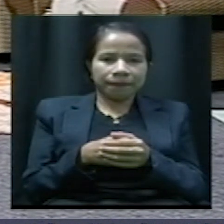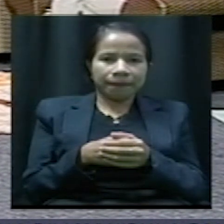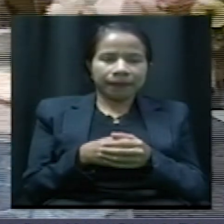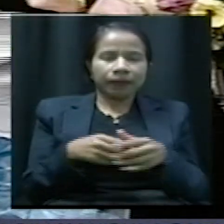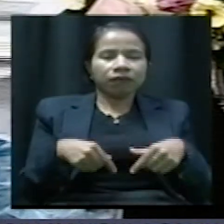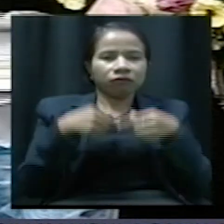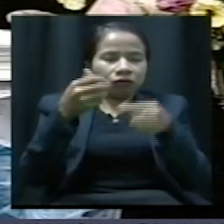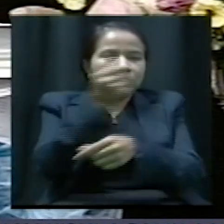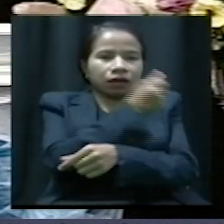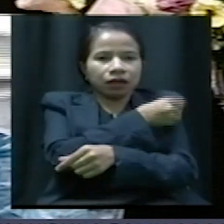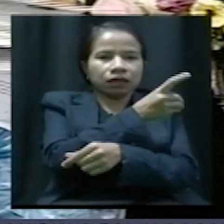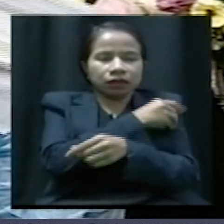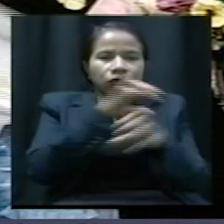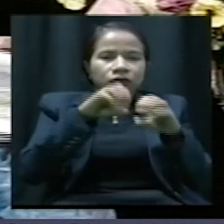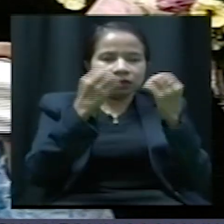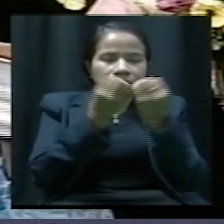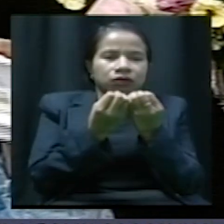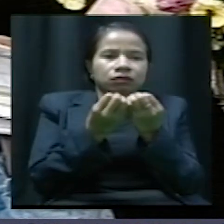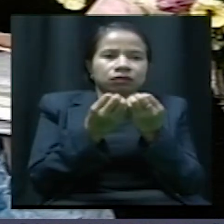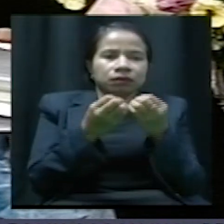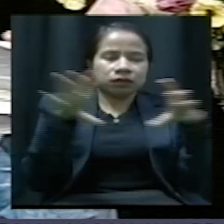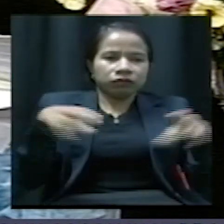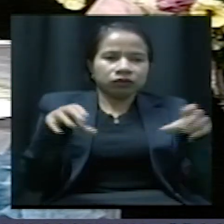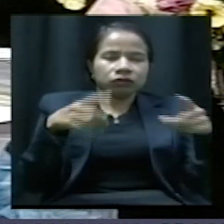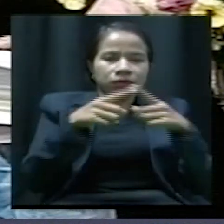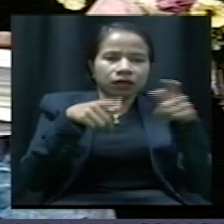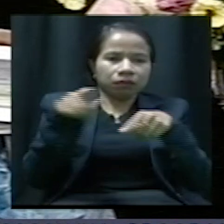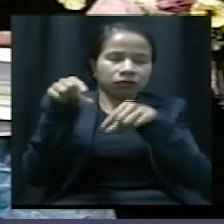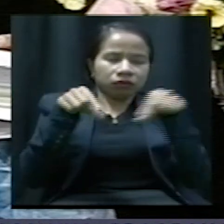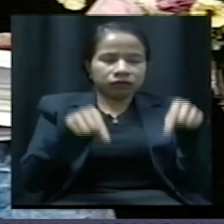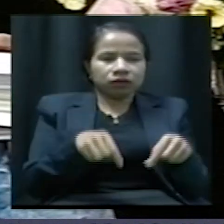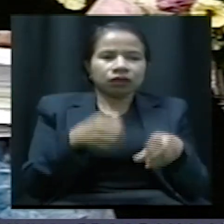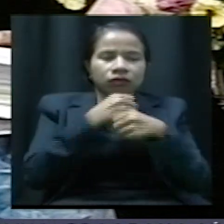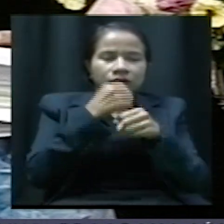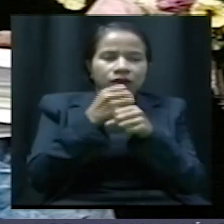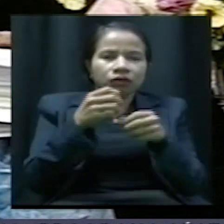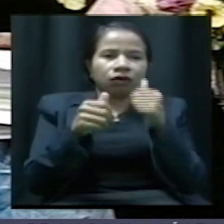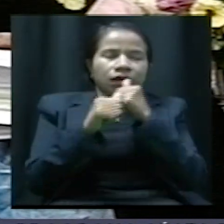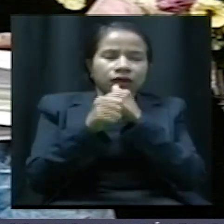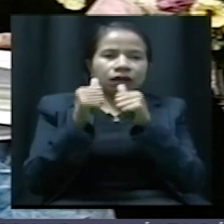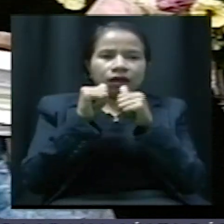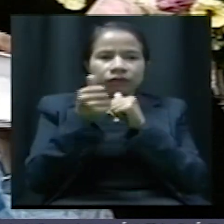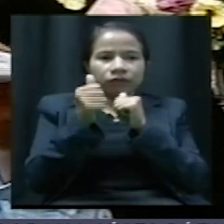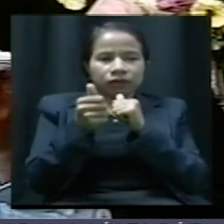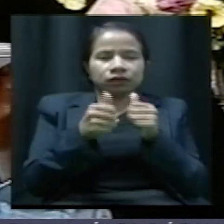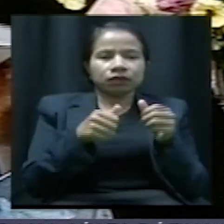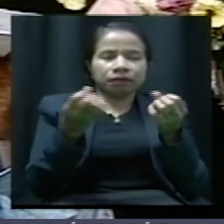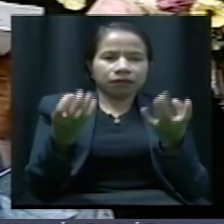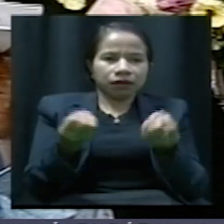ami foba ADTL ga organisasi ho deficiency par bele ho advokasi mak asliu kono ba direitos emo